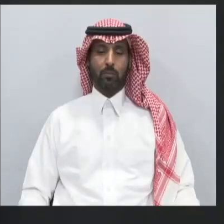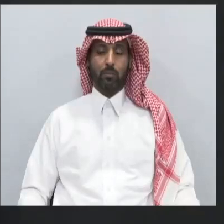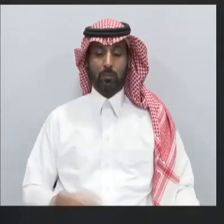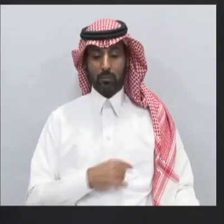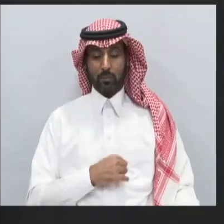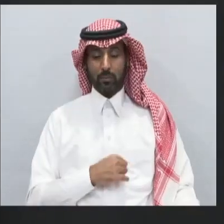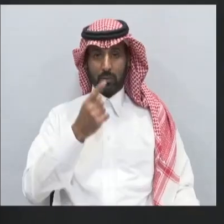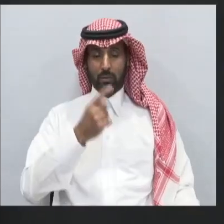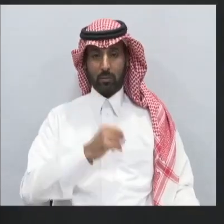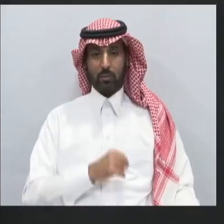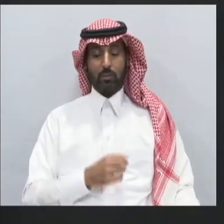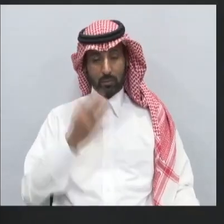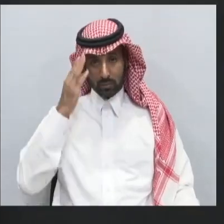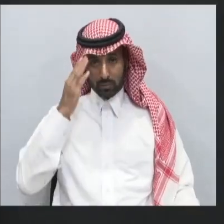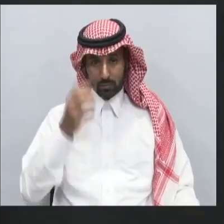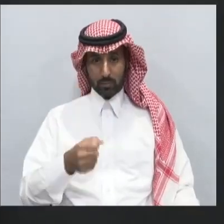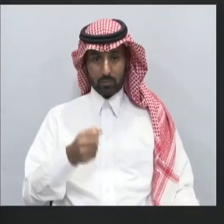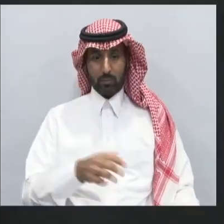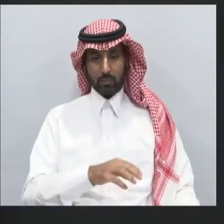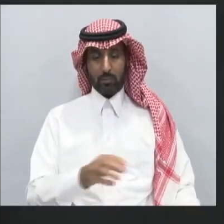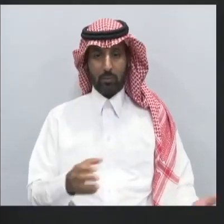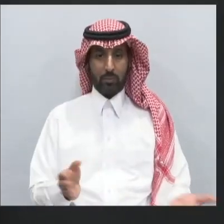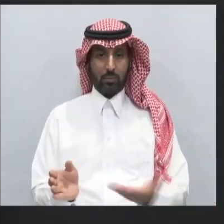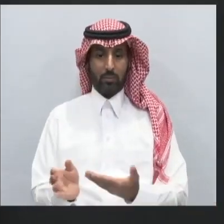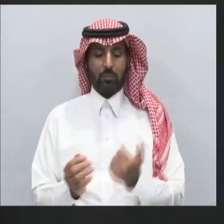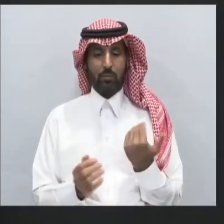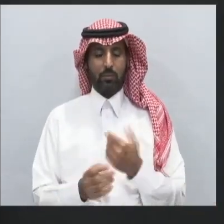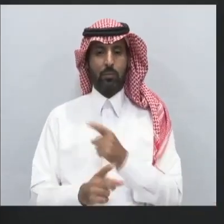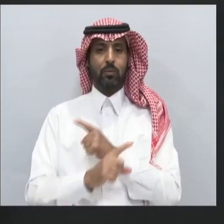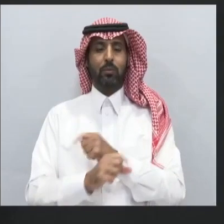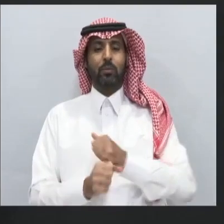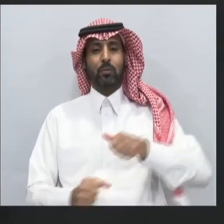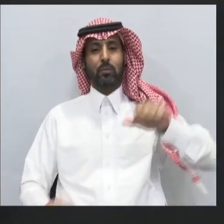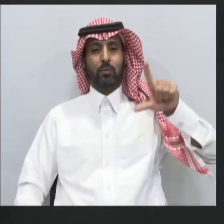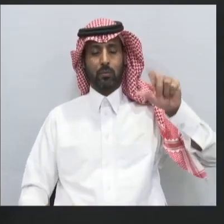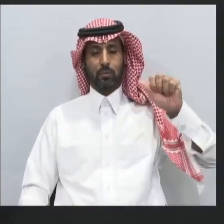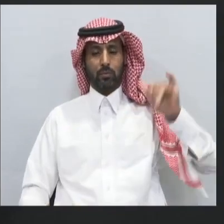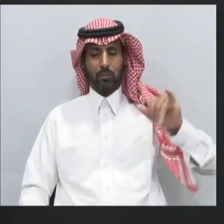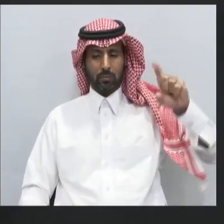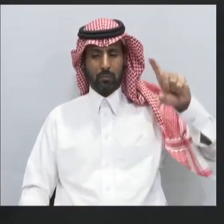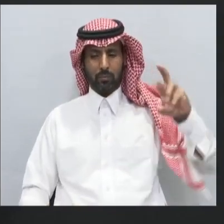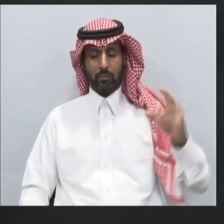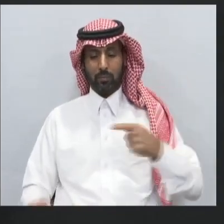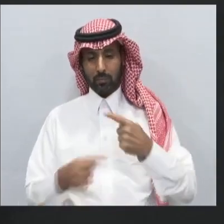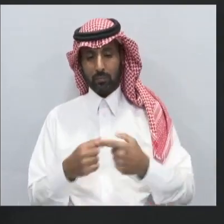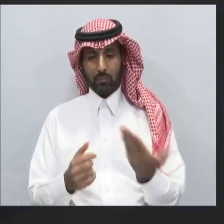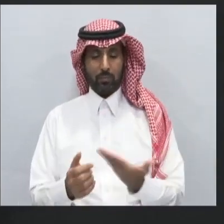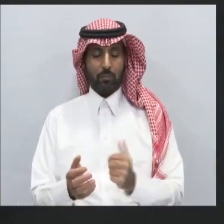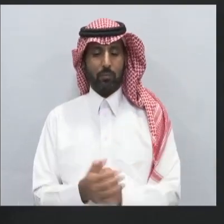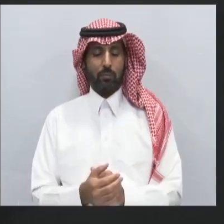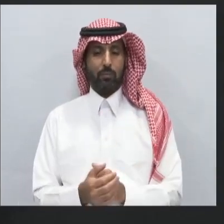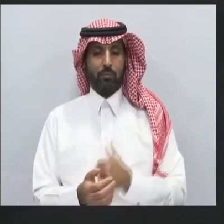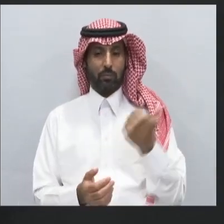بسم الله الرحمن الرحيم. السلام عليكم ورحمة الله وبركاته. Welcome dear students, this is Miss Leila Jihani. إن شاء الله today we will continue our